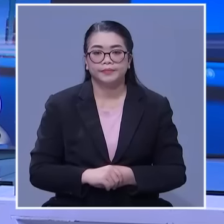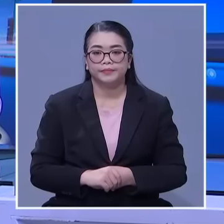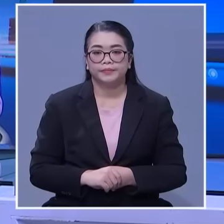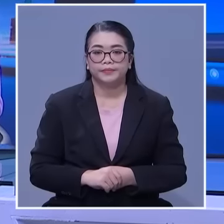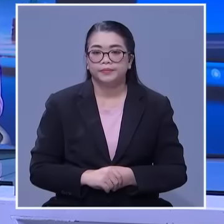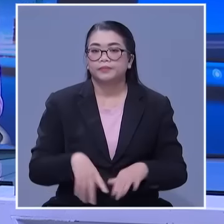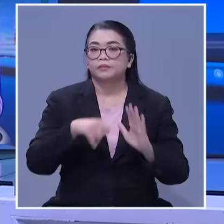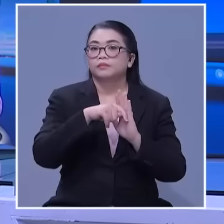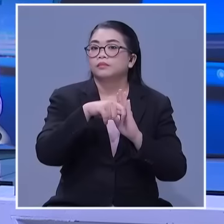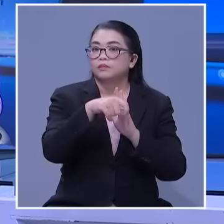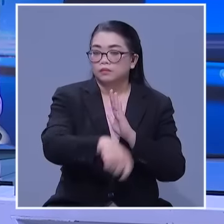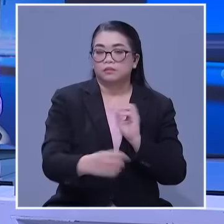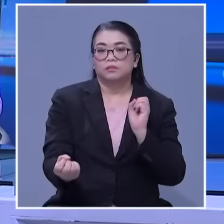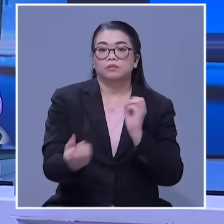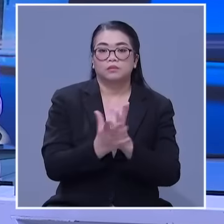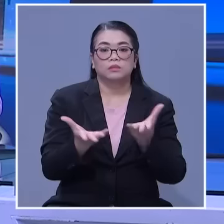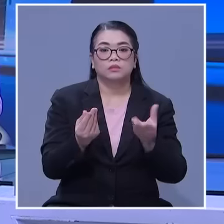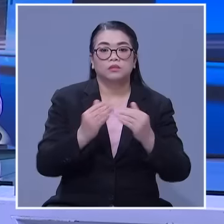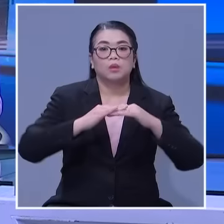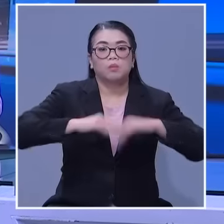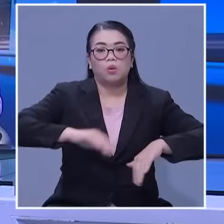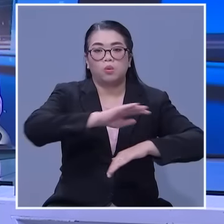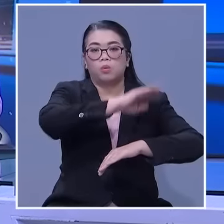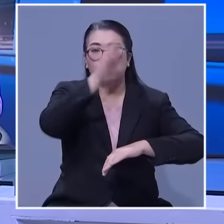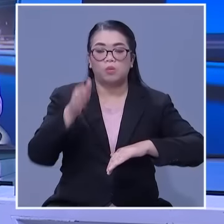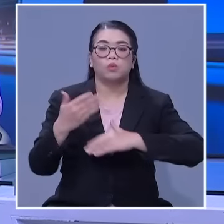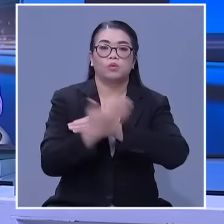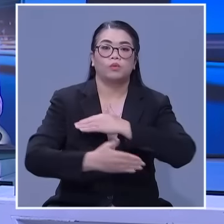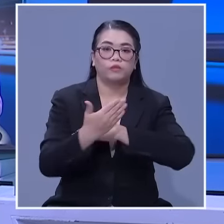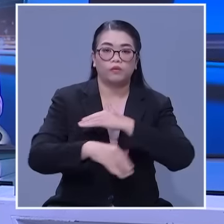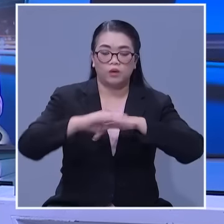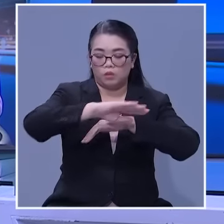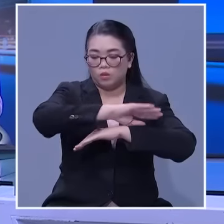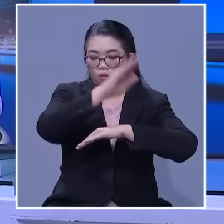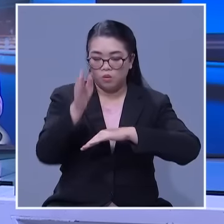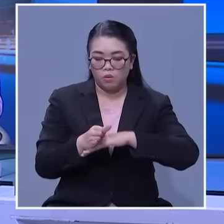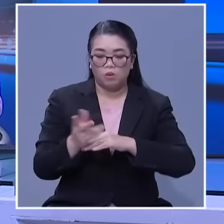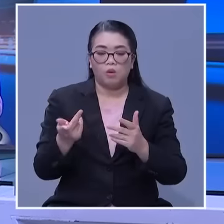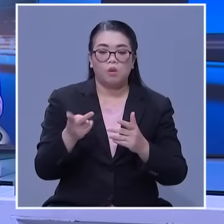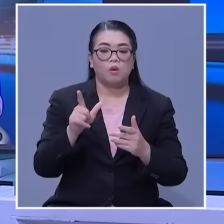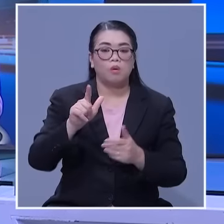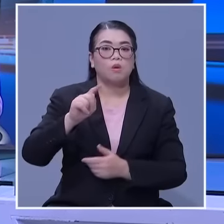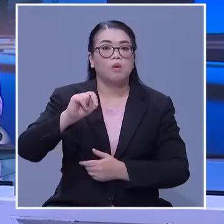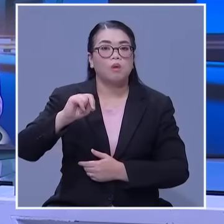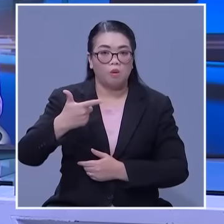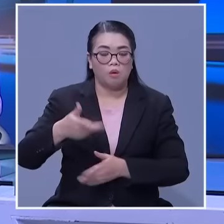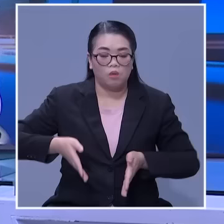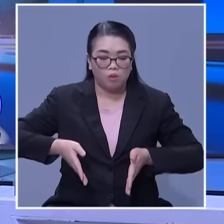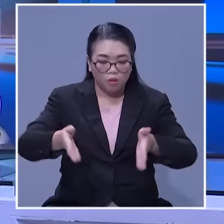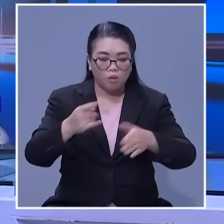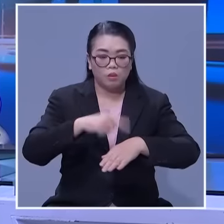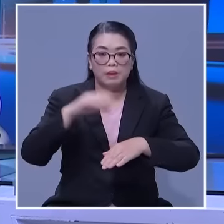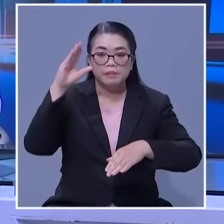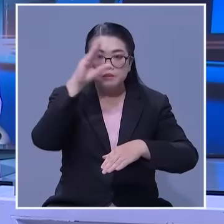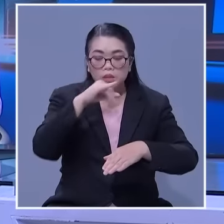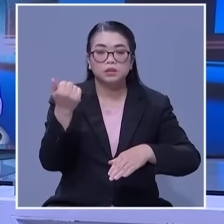นครราชสีมานะครับเกิดเหตุดินถล่มอุโมงค์รถไฟความเร็วสูงช่วงคลองขนานจิตจันทึกนะครับเหตุเกิดประมาณสัก